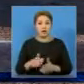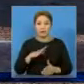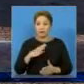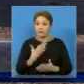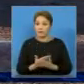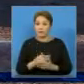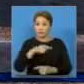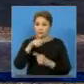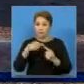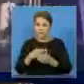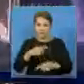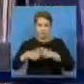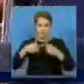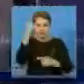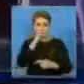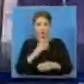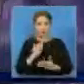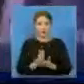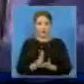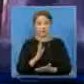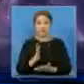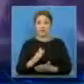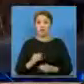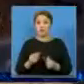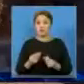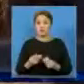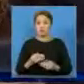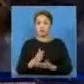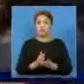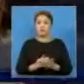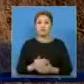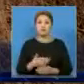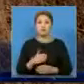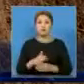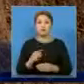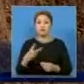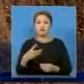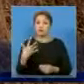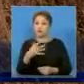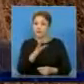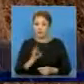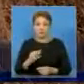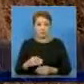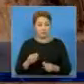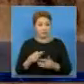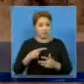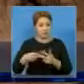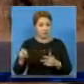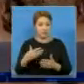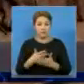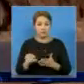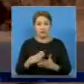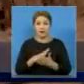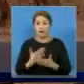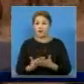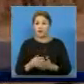предложению предпринимателей в следующем году будет предоставлена инвестиционная субсидия. 25% цены каждой техники будет